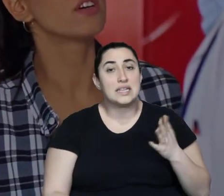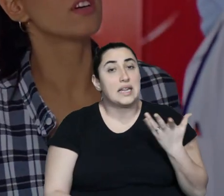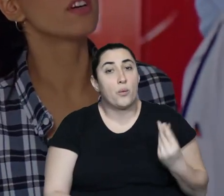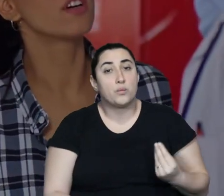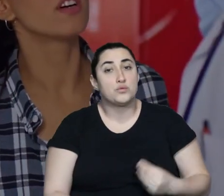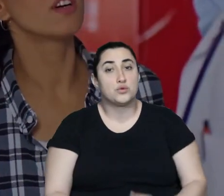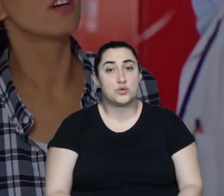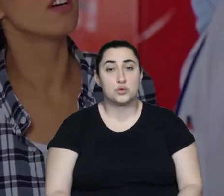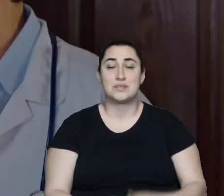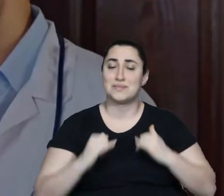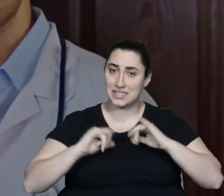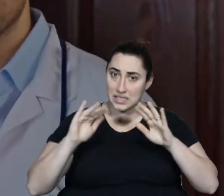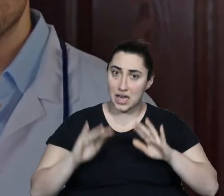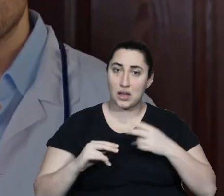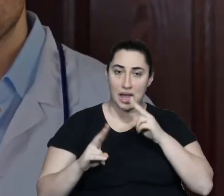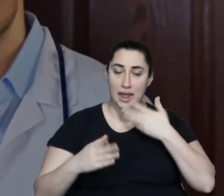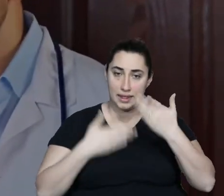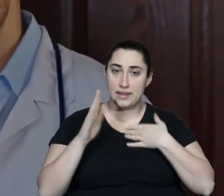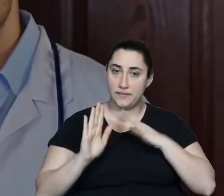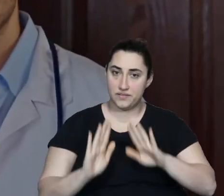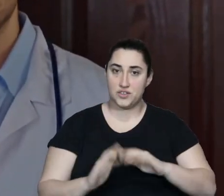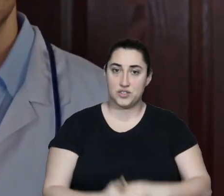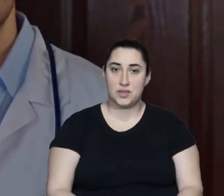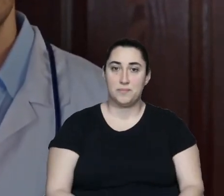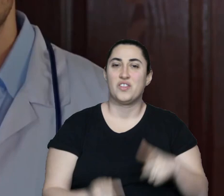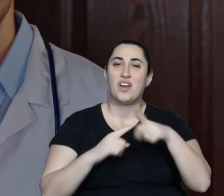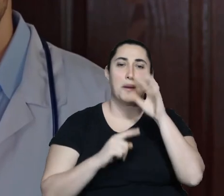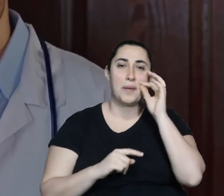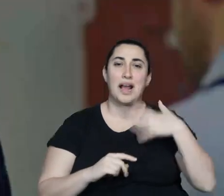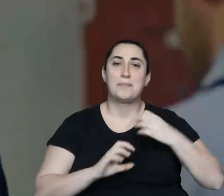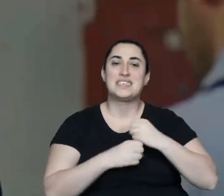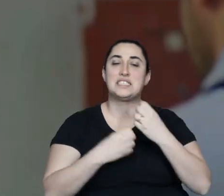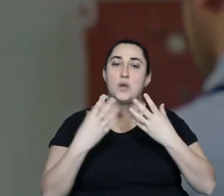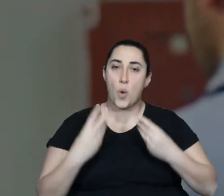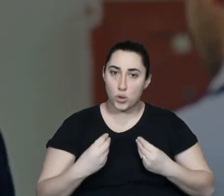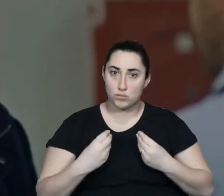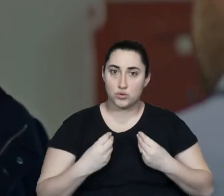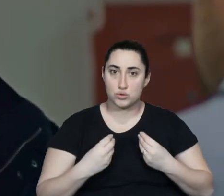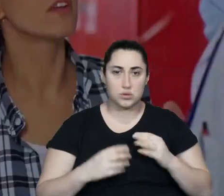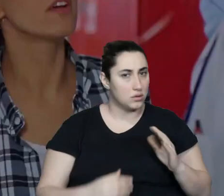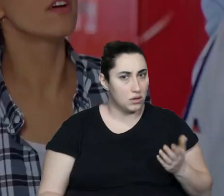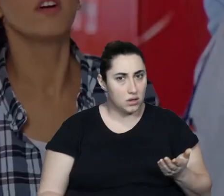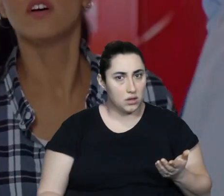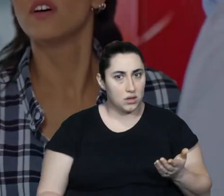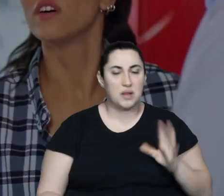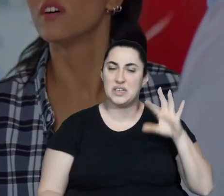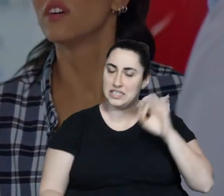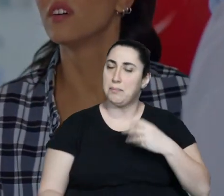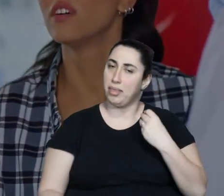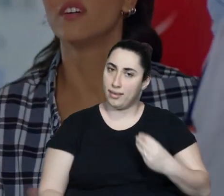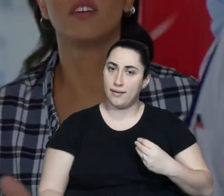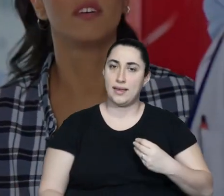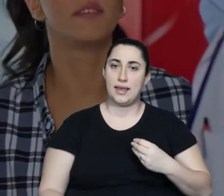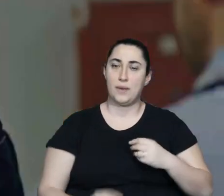Neyi varmış? Sakin olalım lütfen. Açıklayacağım. Faik Bey bir kalp krizi geçirmiş. Ne? Ama şu an gayet